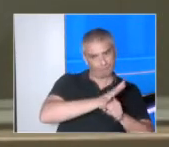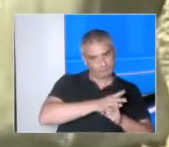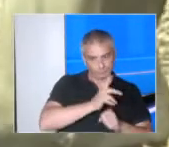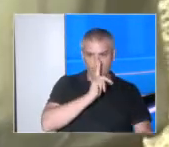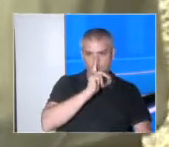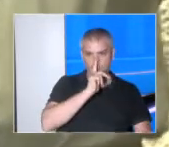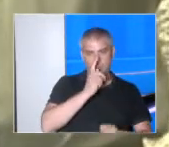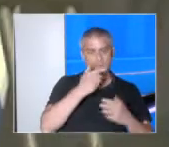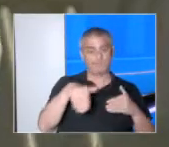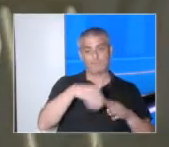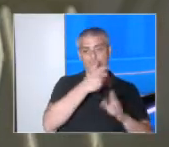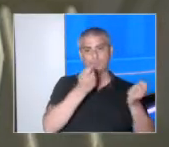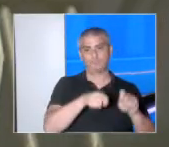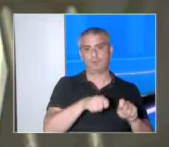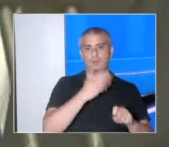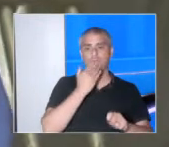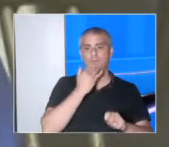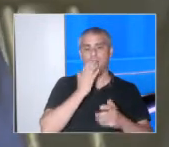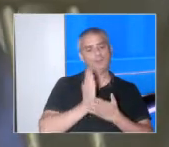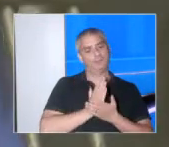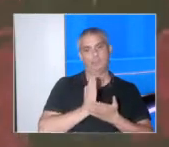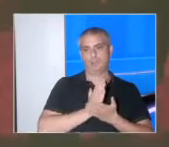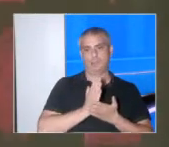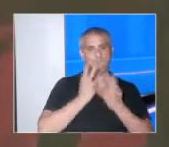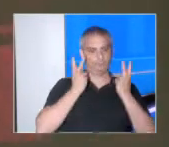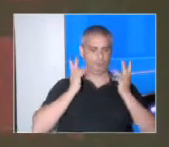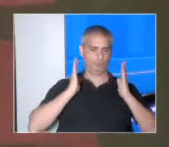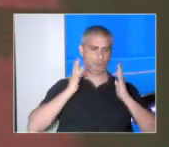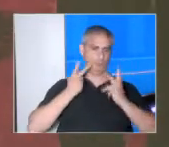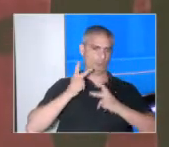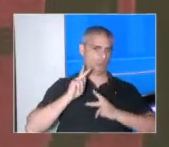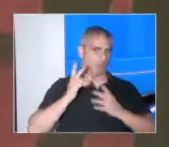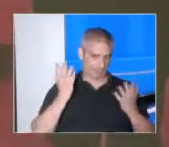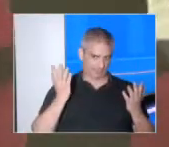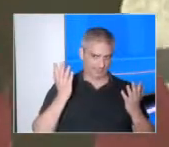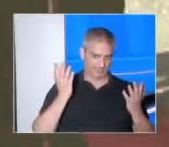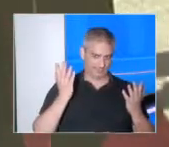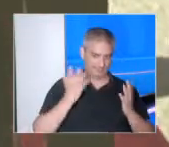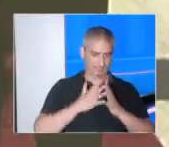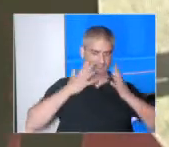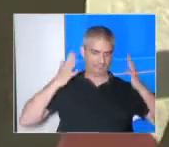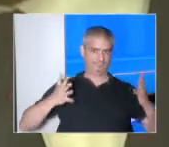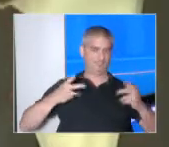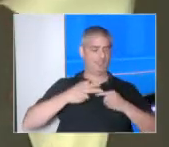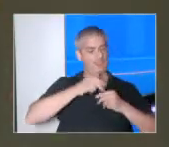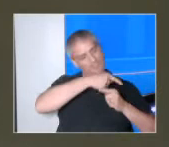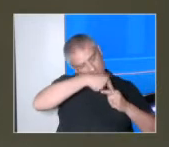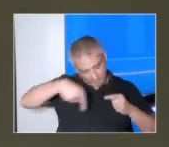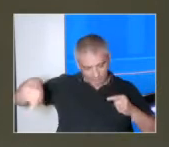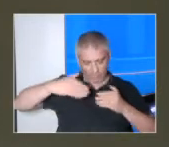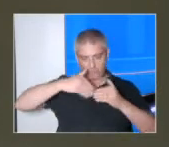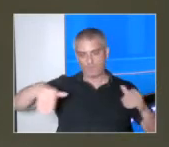ביום ראשון סגרו לו את המעברים, ישראל נערכה משמעותית, הרבה יותר רחב לאורך כל קו